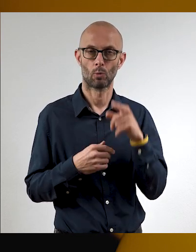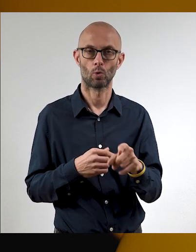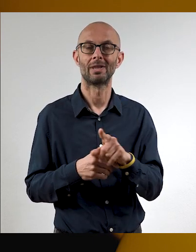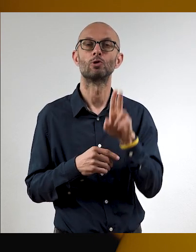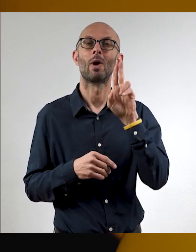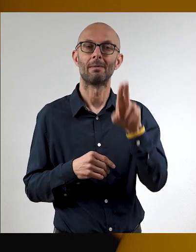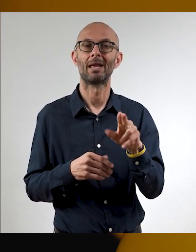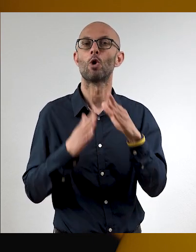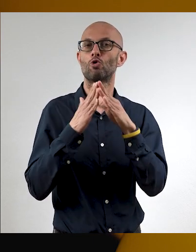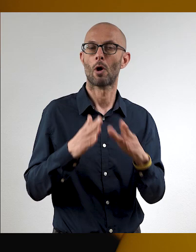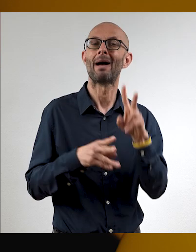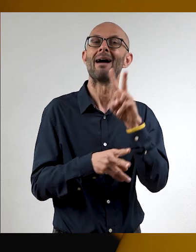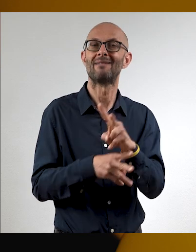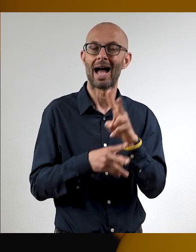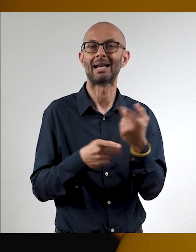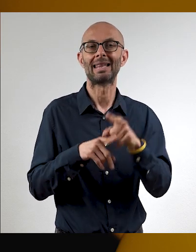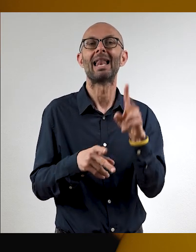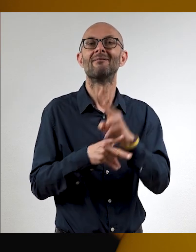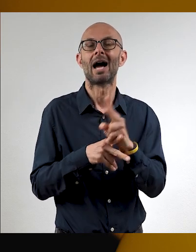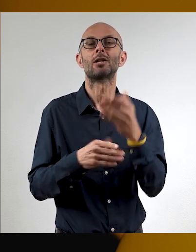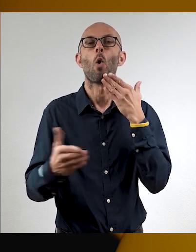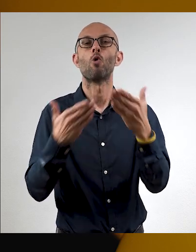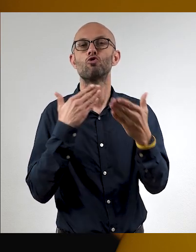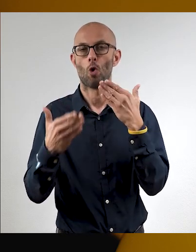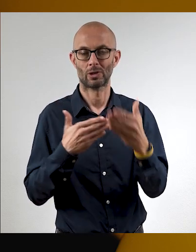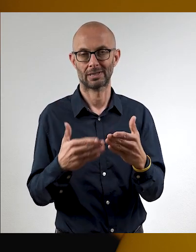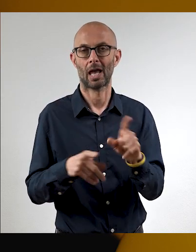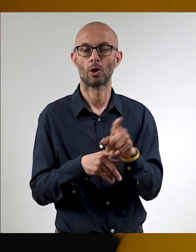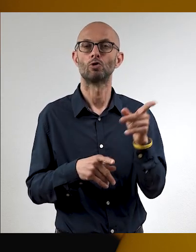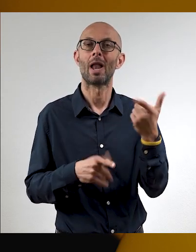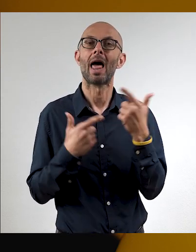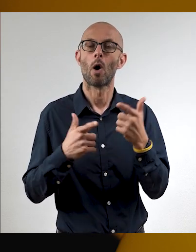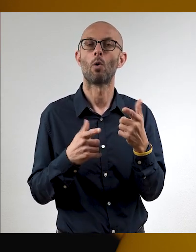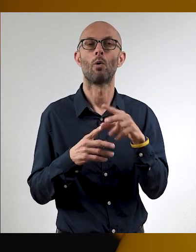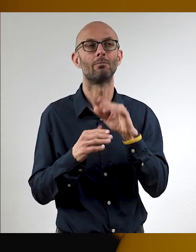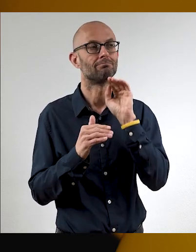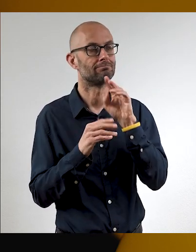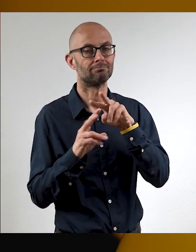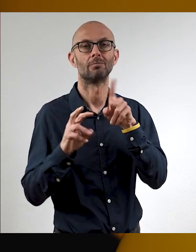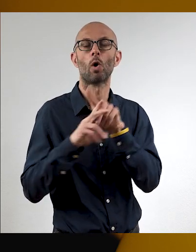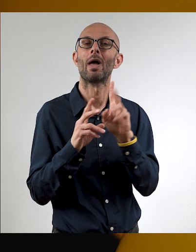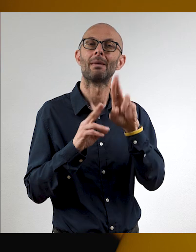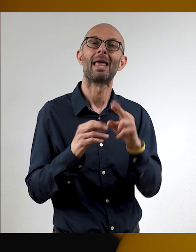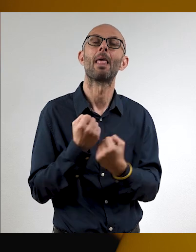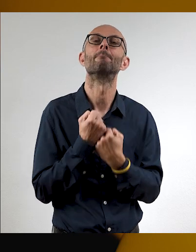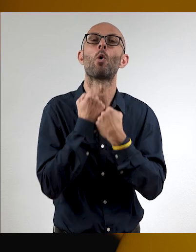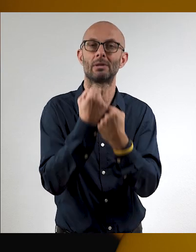da so imeli doma varen ali pa varne odnose. Skratka, da so se lahko obrnili, da so imeli podporo